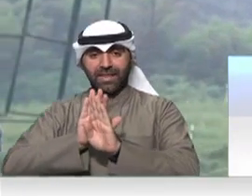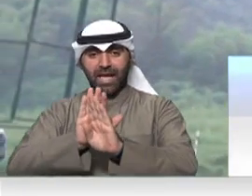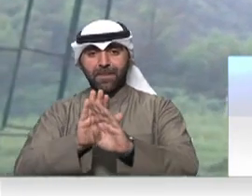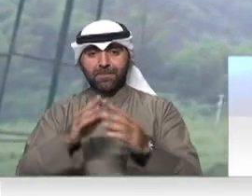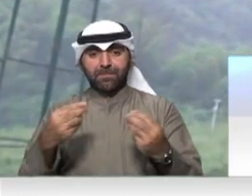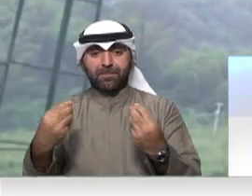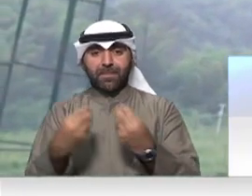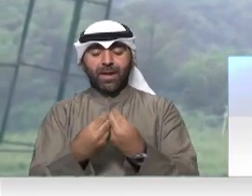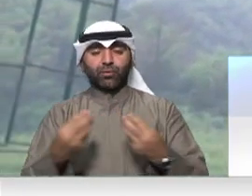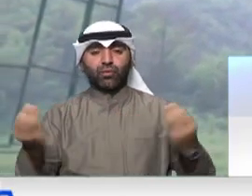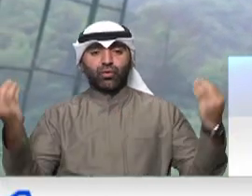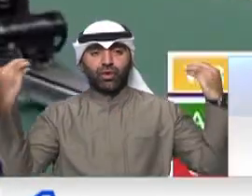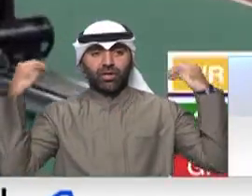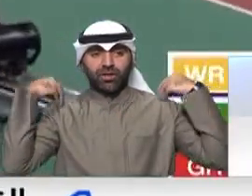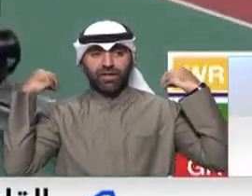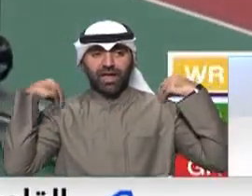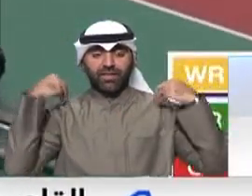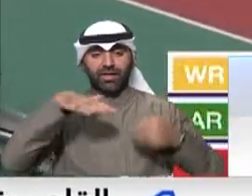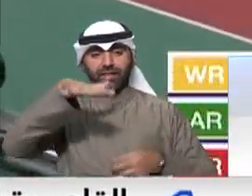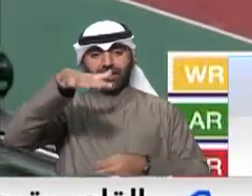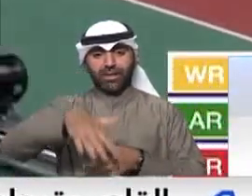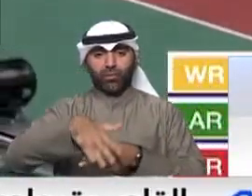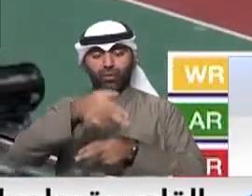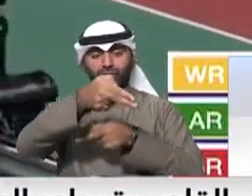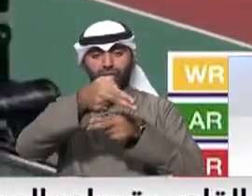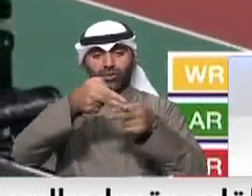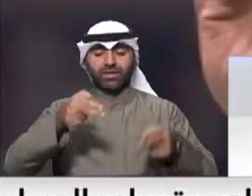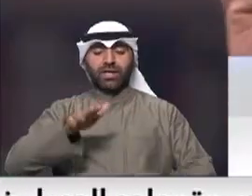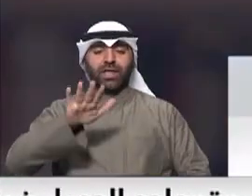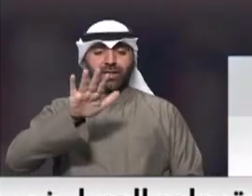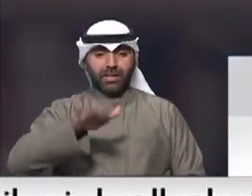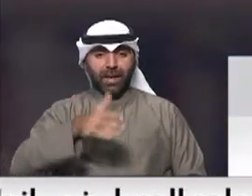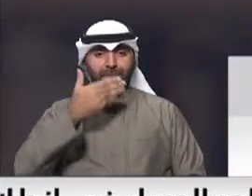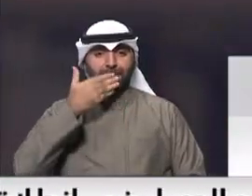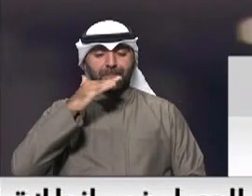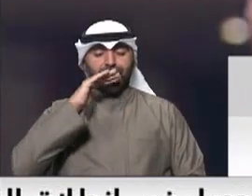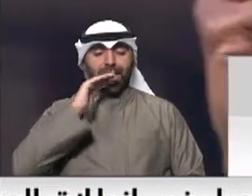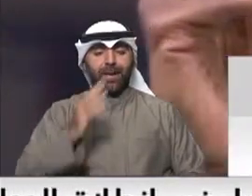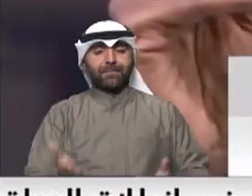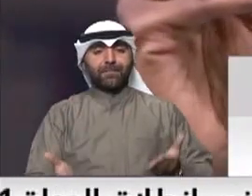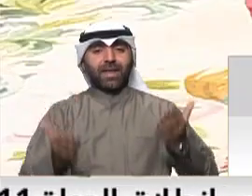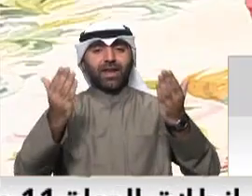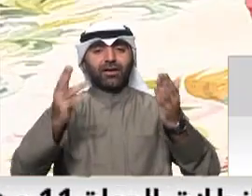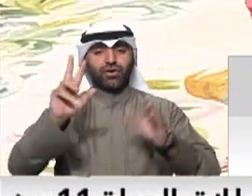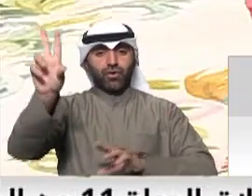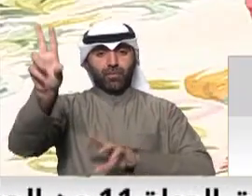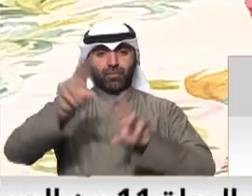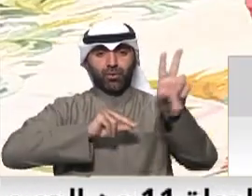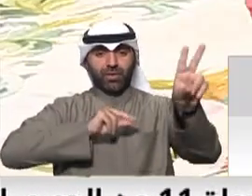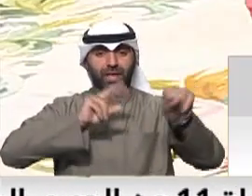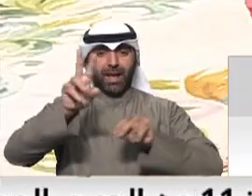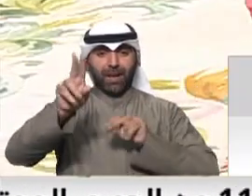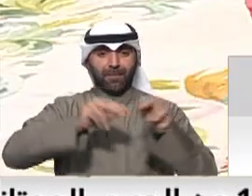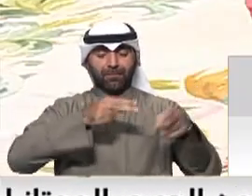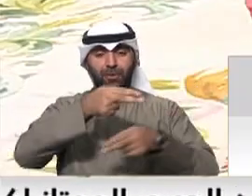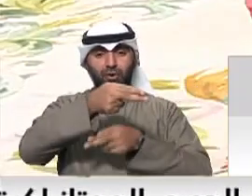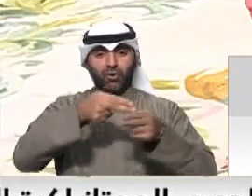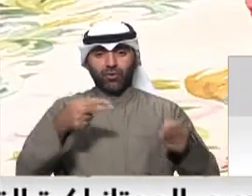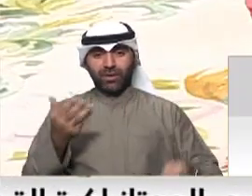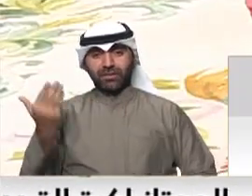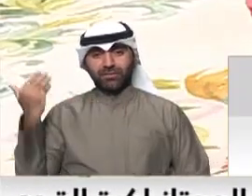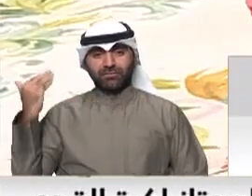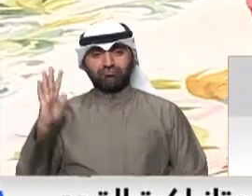ميداليات ومنها ميداليات في منافسات لم نعتد الفوز بها من قبل سمو امير البلاد حفظه الله